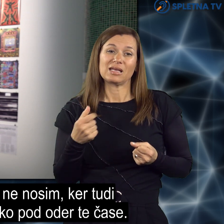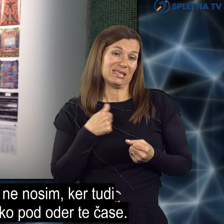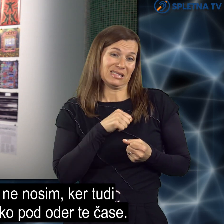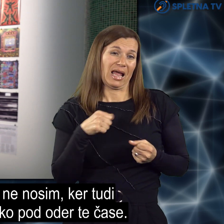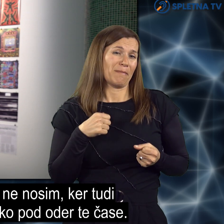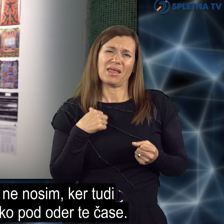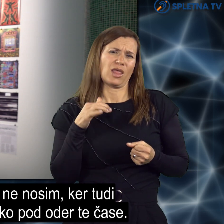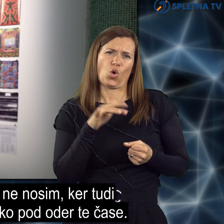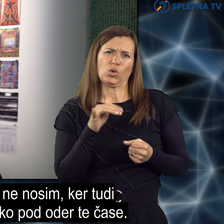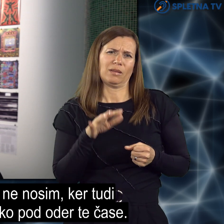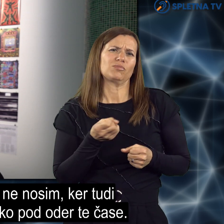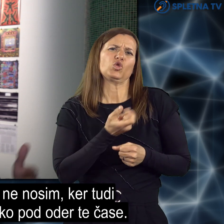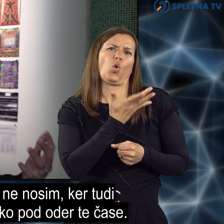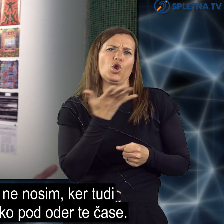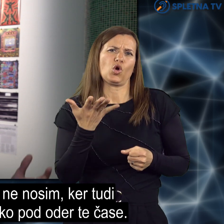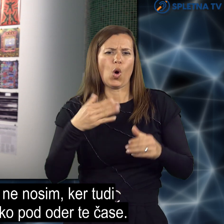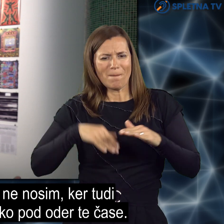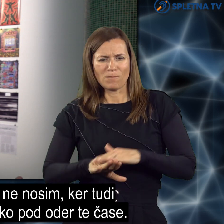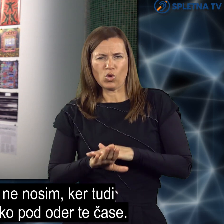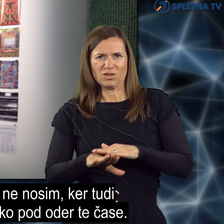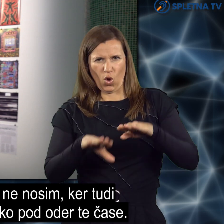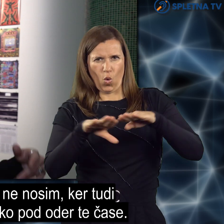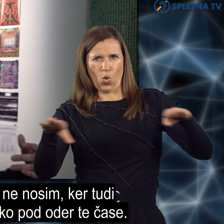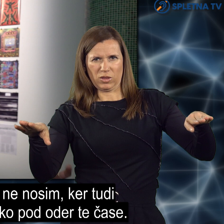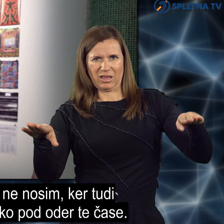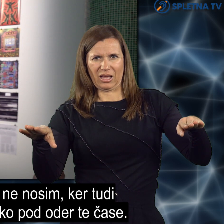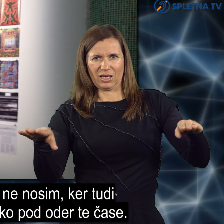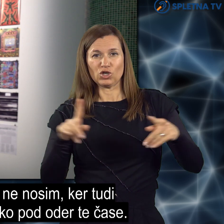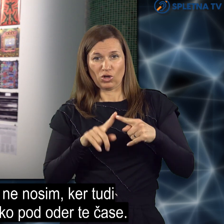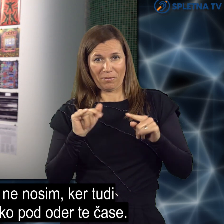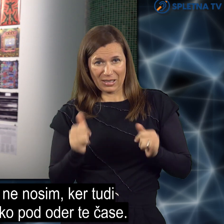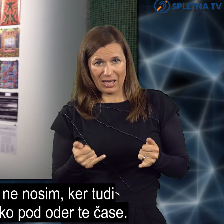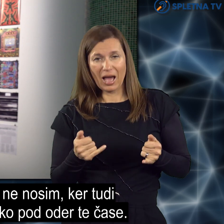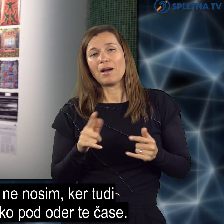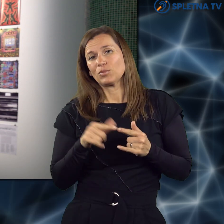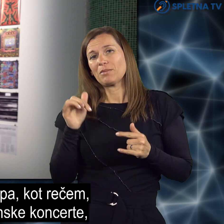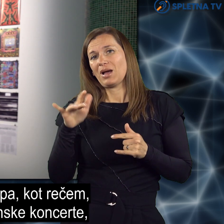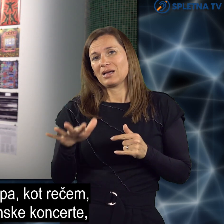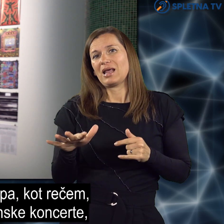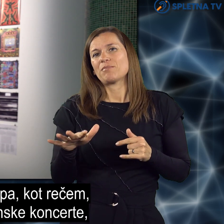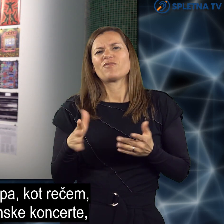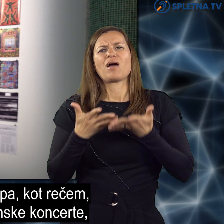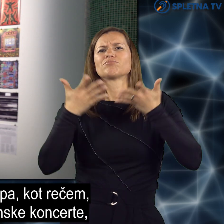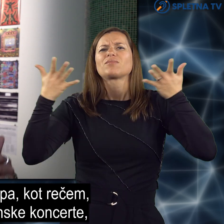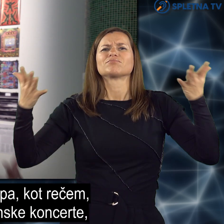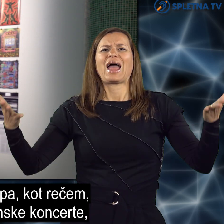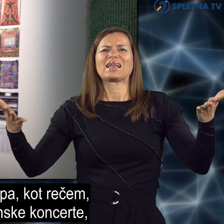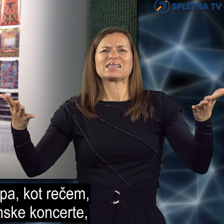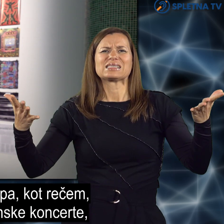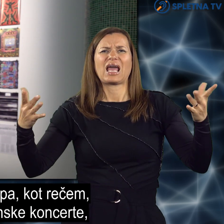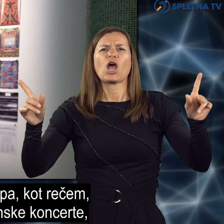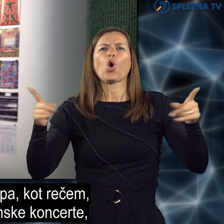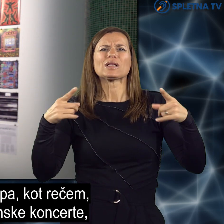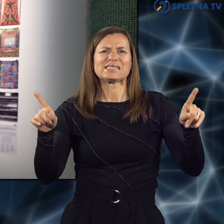tudi ne, sama ne hodim toliko pod oder te cajte. Če pa grem, pa kot rečem, grem v